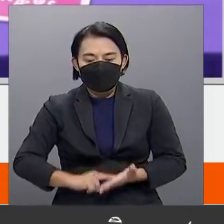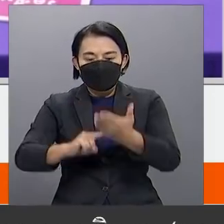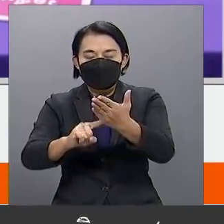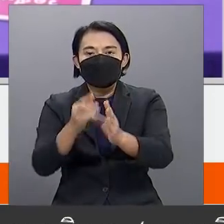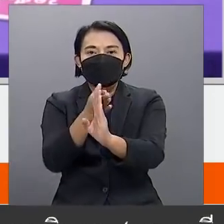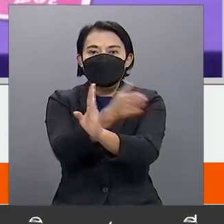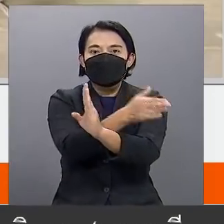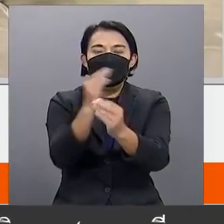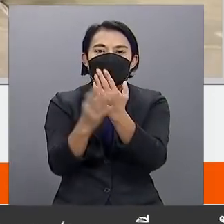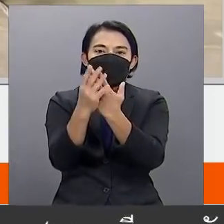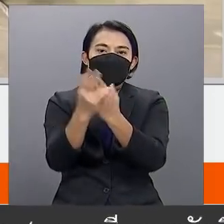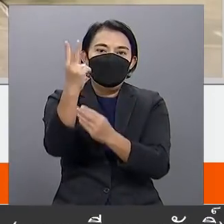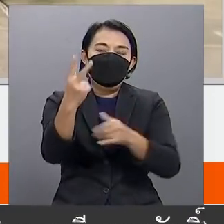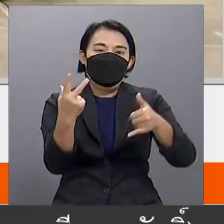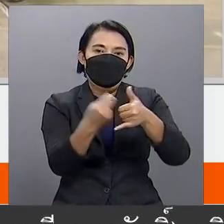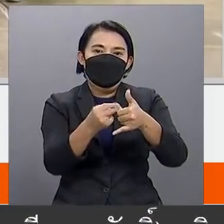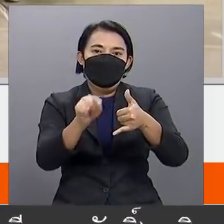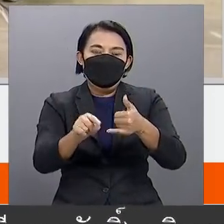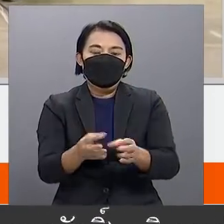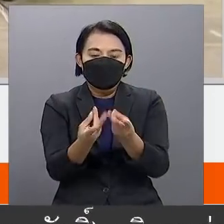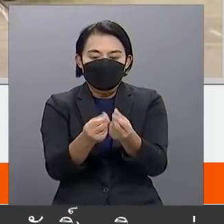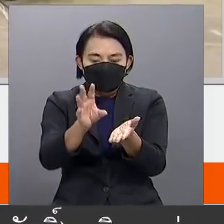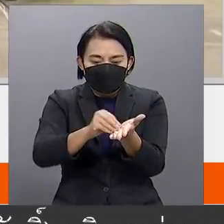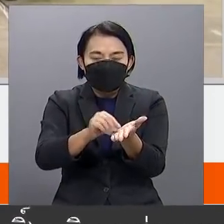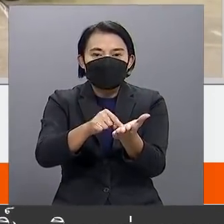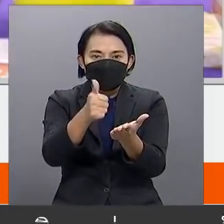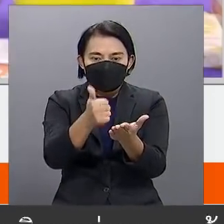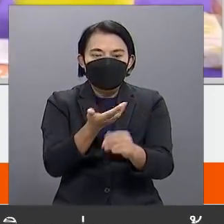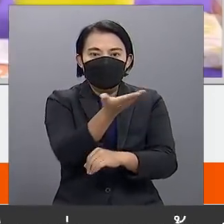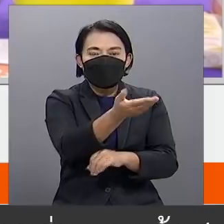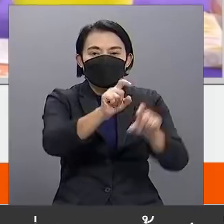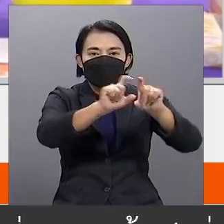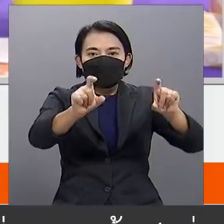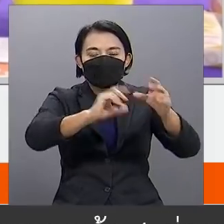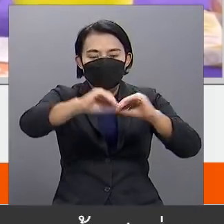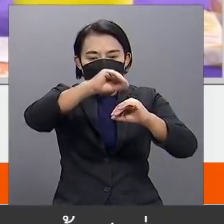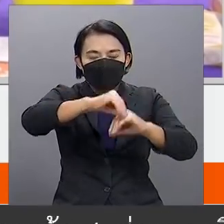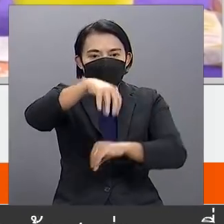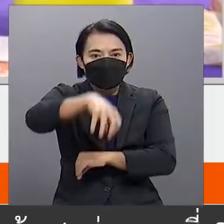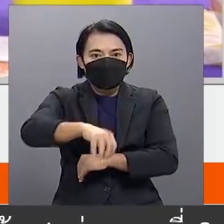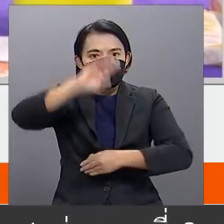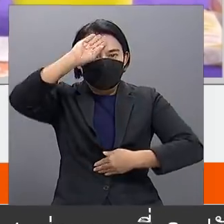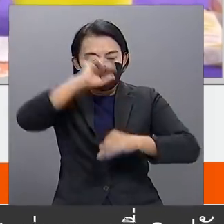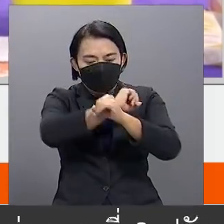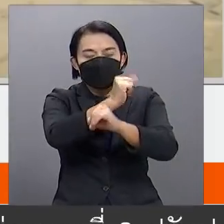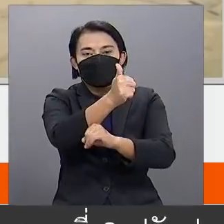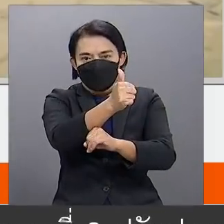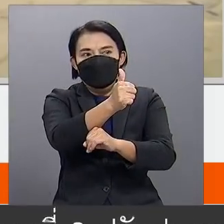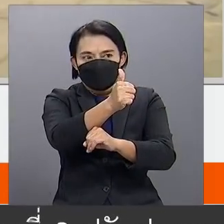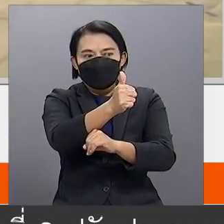ดาห์เขาก็จะรวบรวมตวเลขได้้วก็ทำขอวัคศีเพิ่มเติมมาที่กุโค้งโรคเพื่จัสัวคศีนตเดยวกันไป เพระ